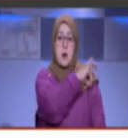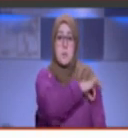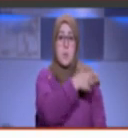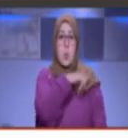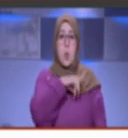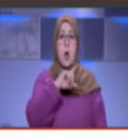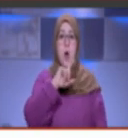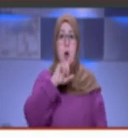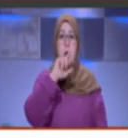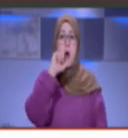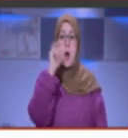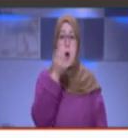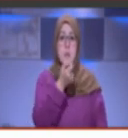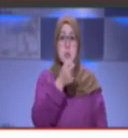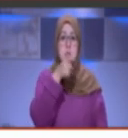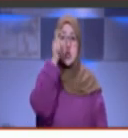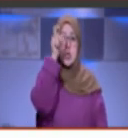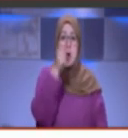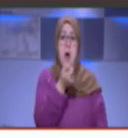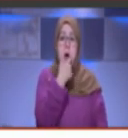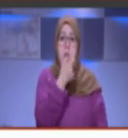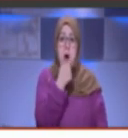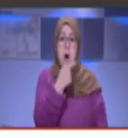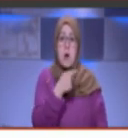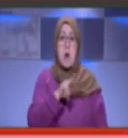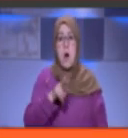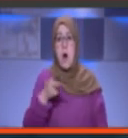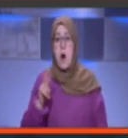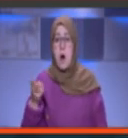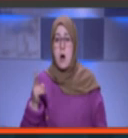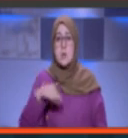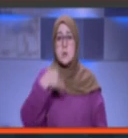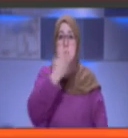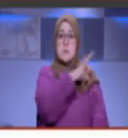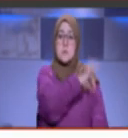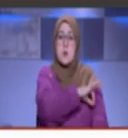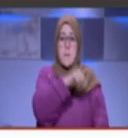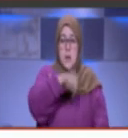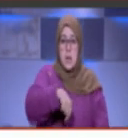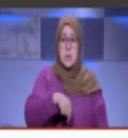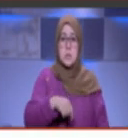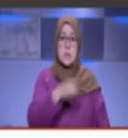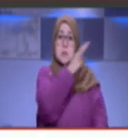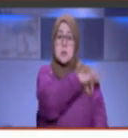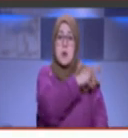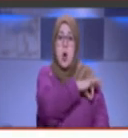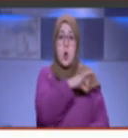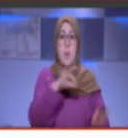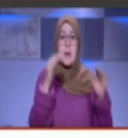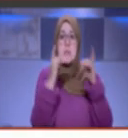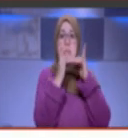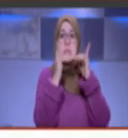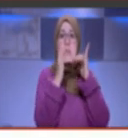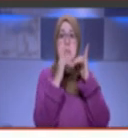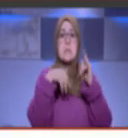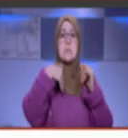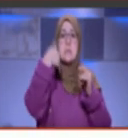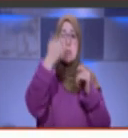و15 عقار آخر سوف تتبعها بعد ذلك، وهي قيد التجارب السريرية. سوف نفعل ما يلزم